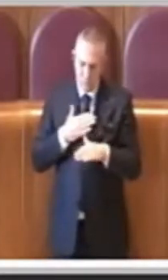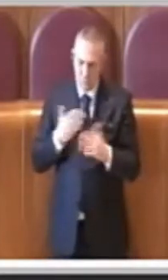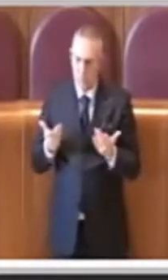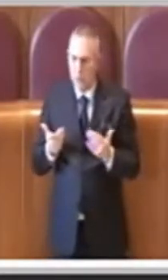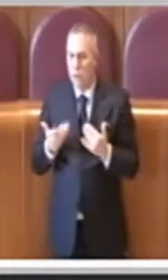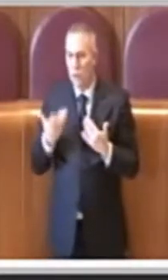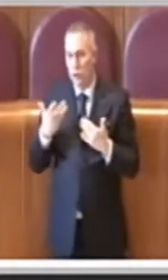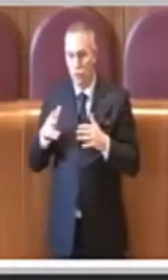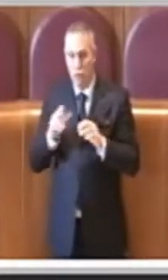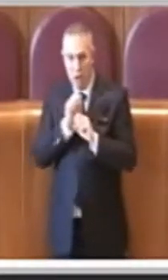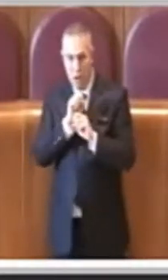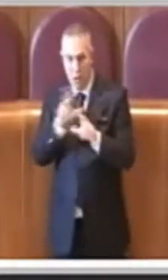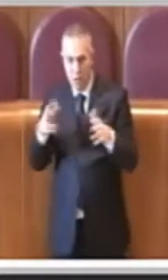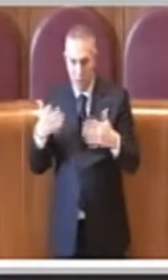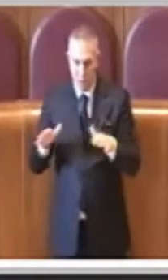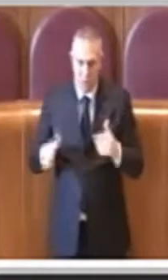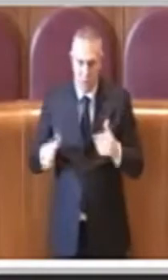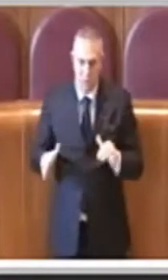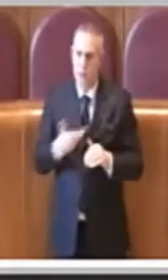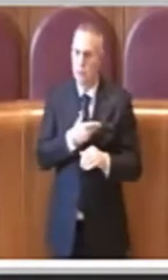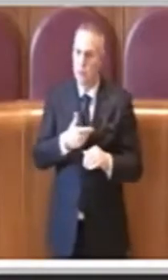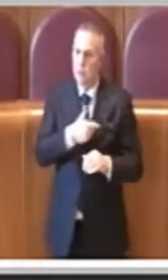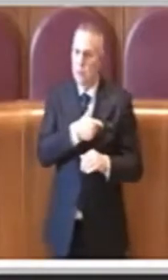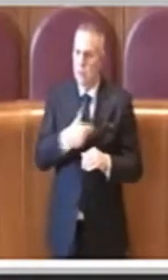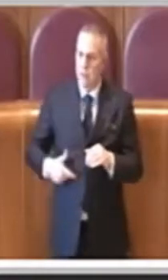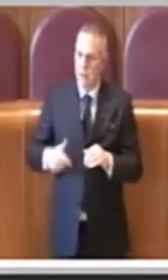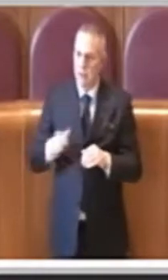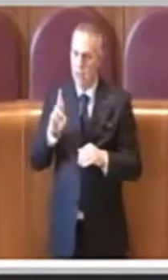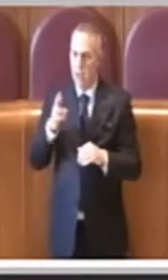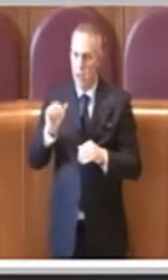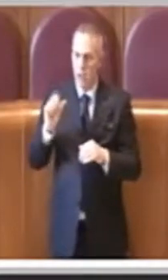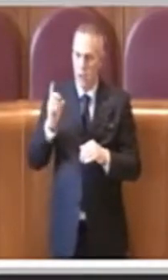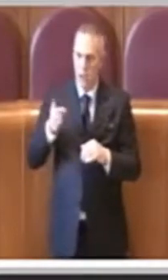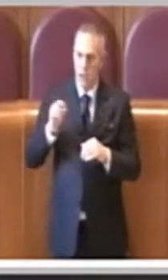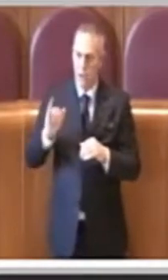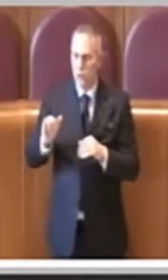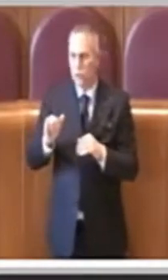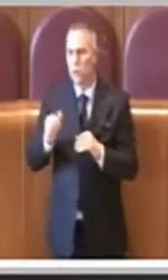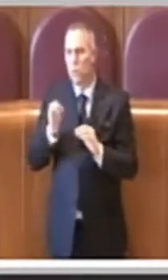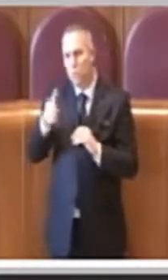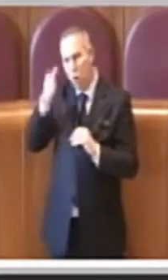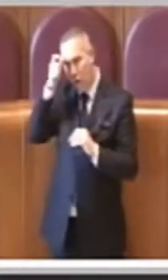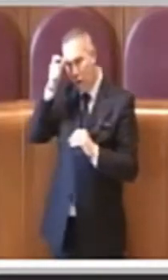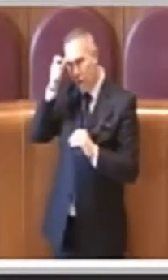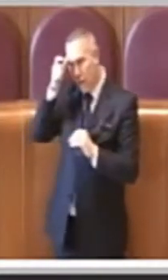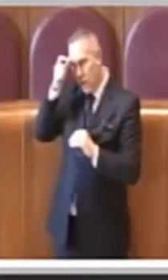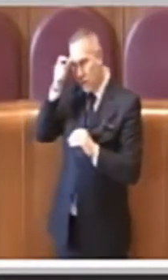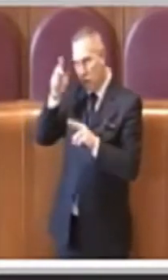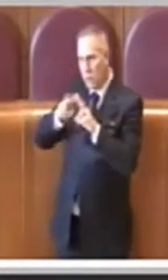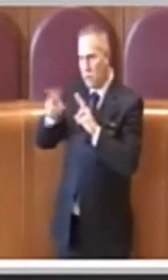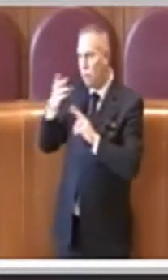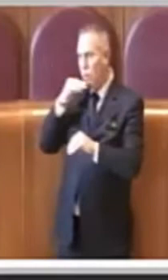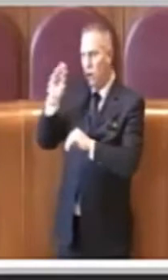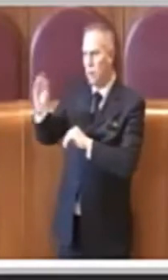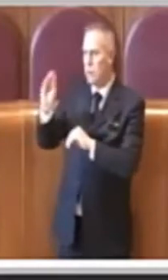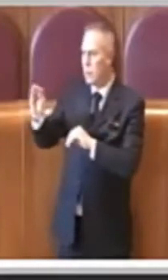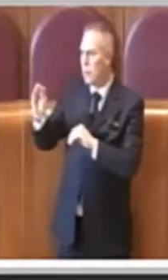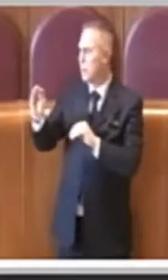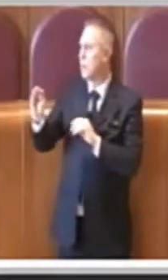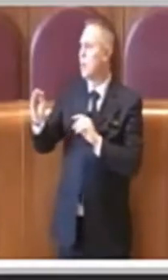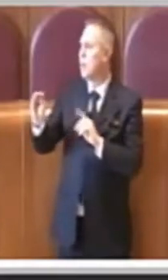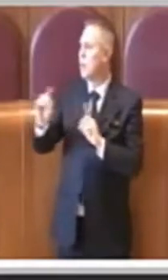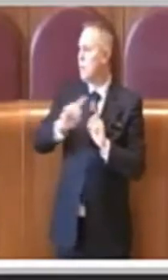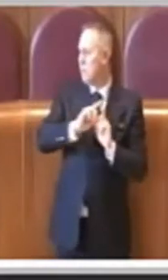già comunicato anche dalla Sindaia Raggi, l'intenzione proprio di chiedere al governo nazionale l'estensione a tutto il